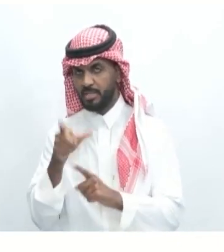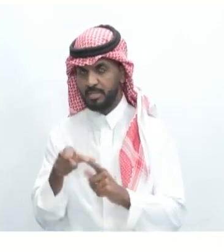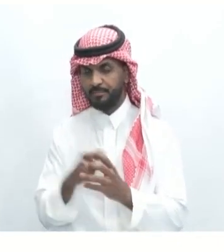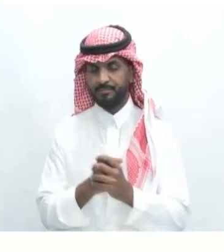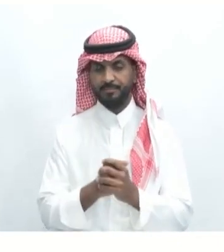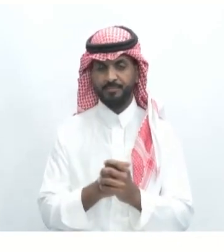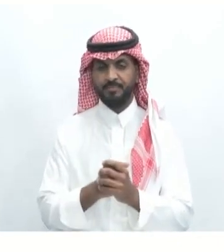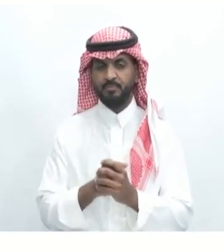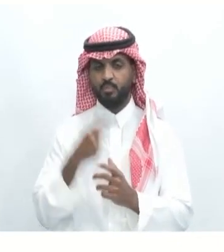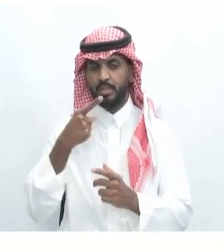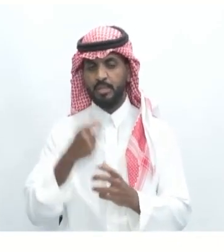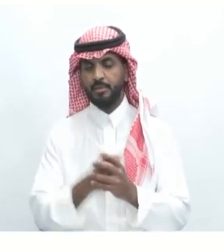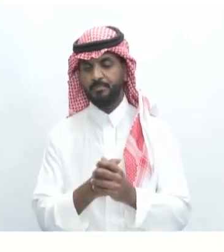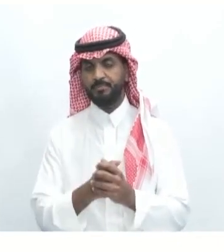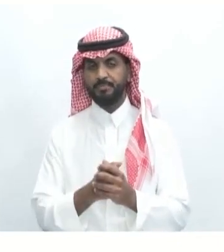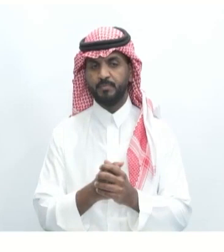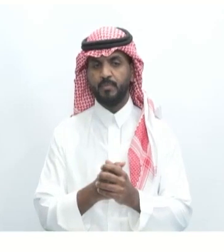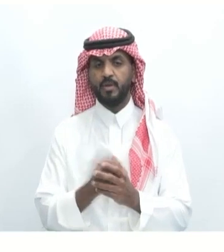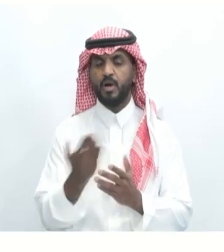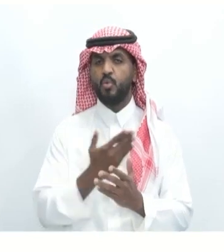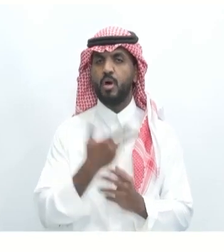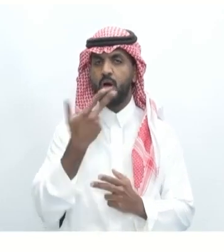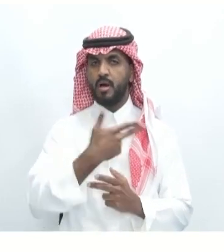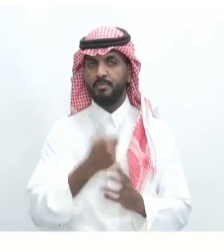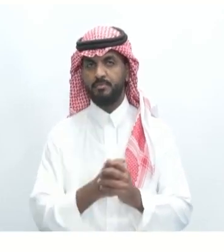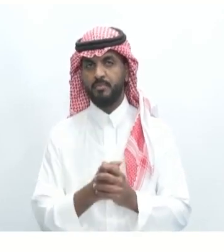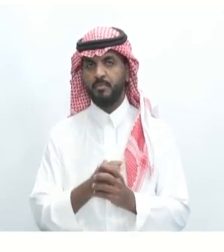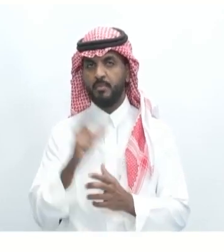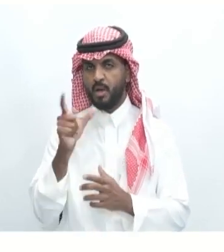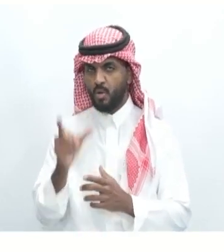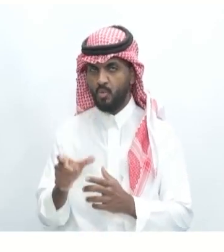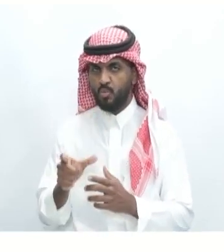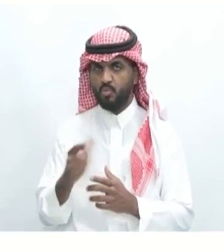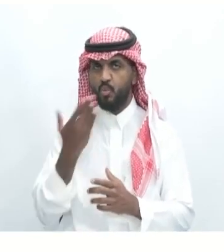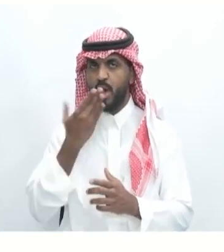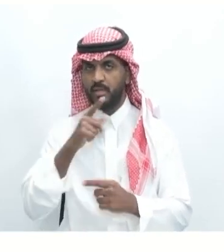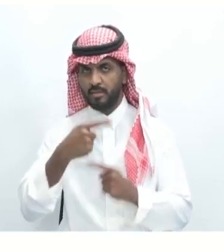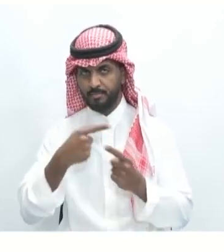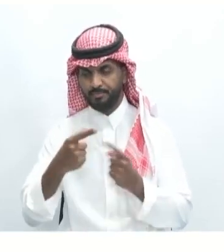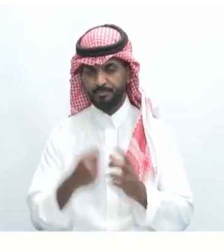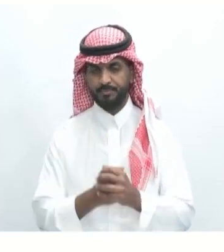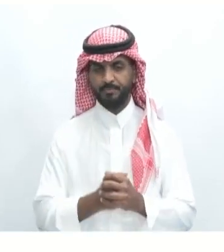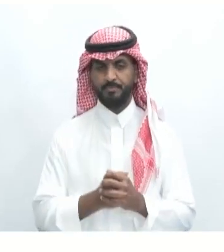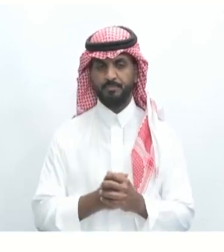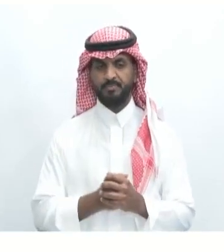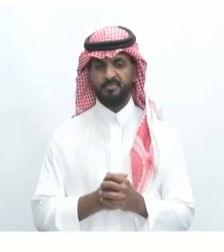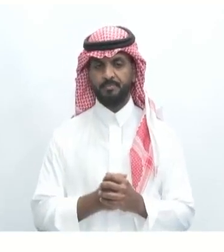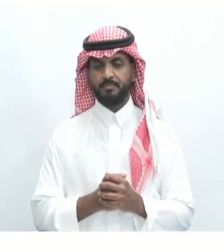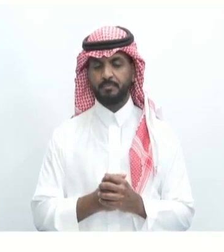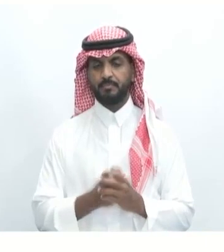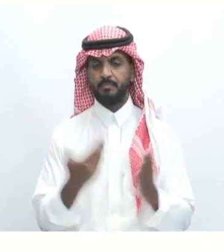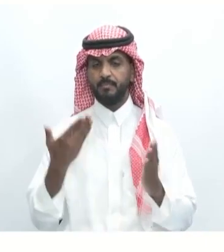عن متكلم او غائب او مخاطب